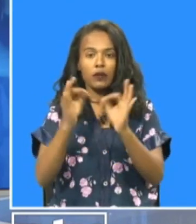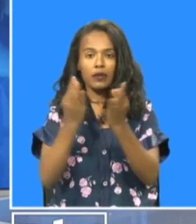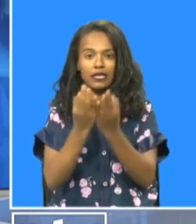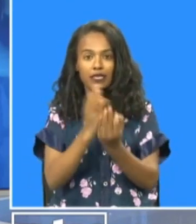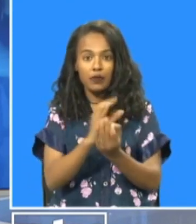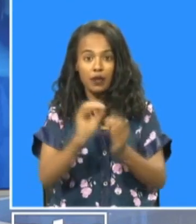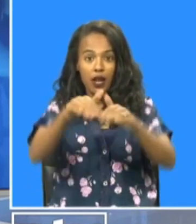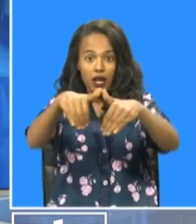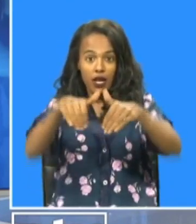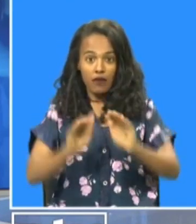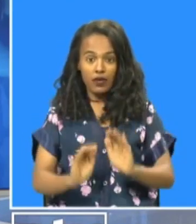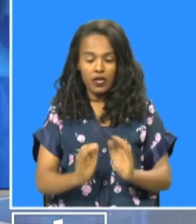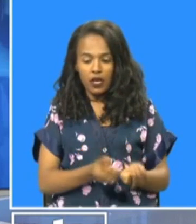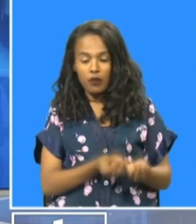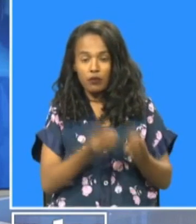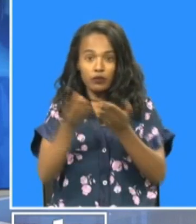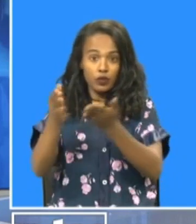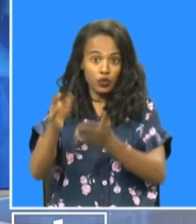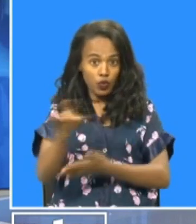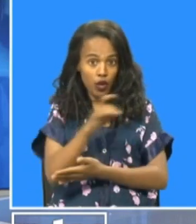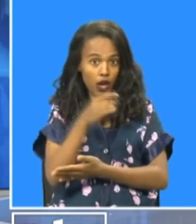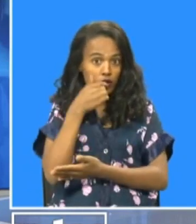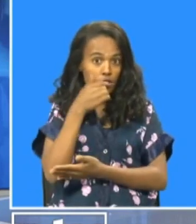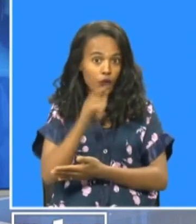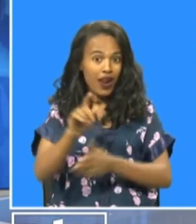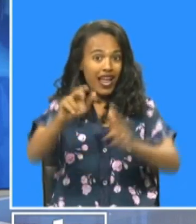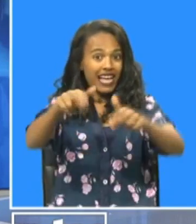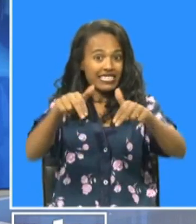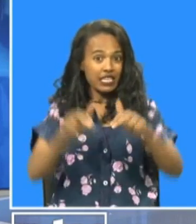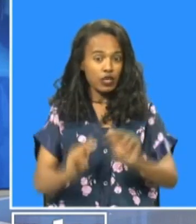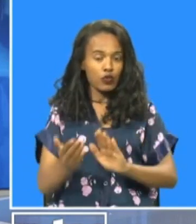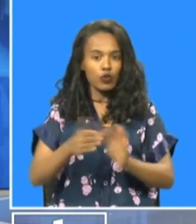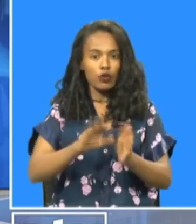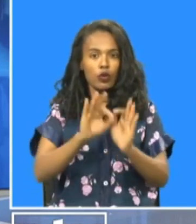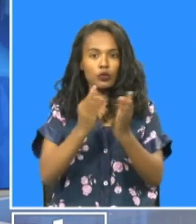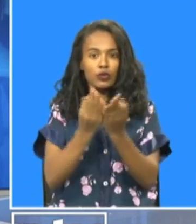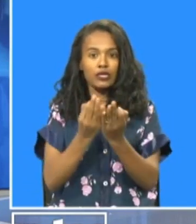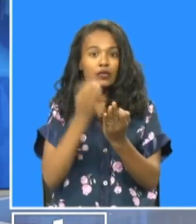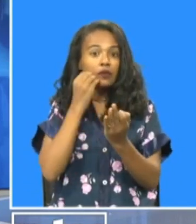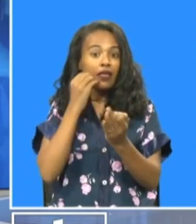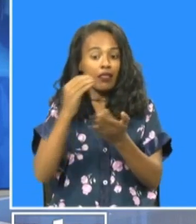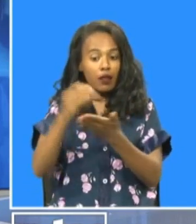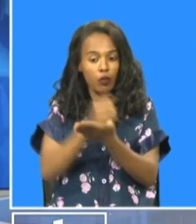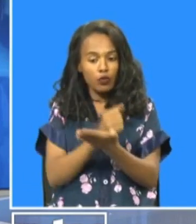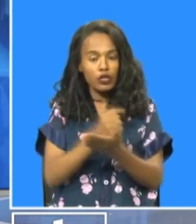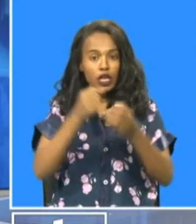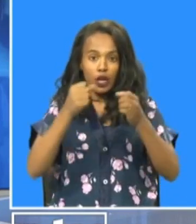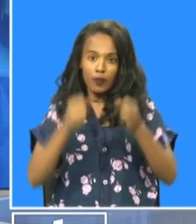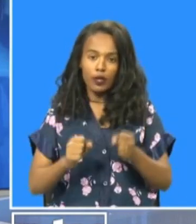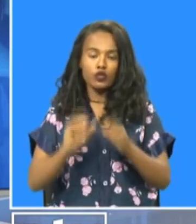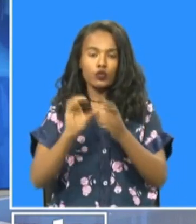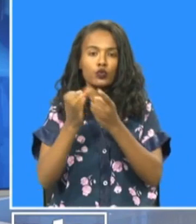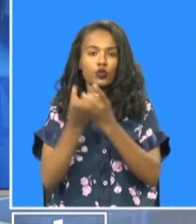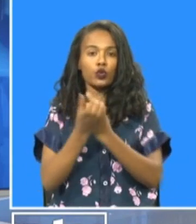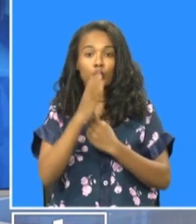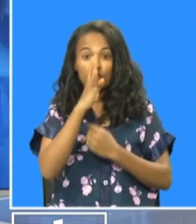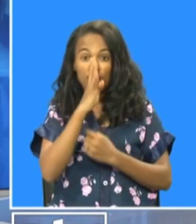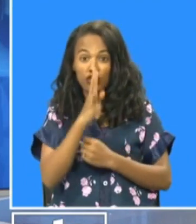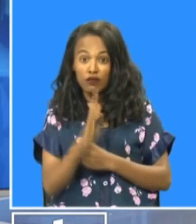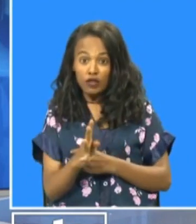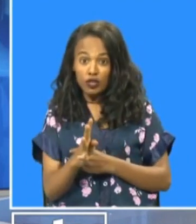ለቤተሰብና ለቀብር የሚያስረክቡ ይሆናል ብለዋል። አስክሬኑን ወደ ሟች ቤተሰብ ቤት ለመውሰድ የሚያስችሉ ሁኔታዎች